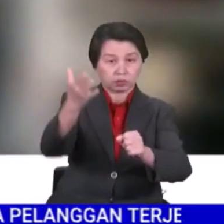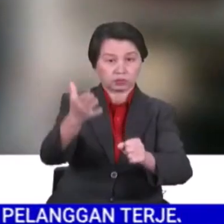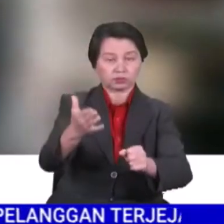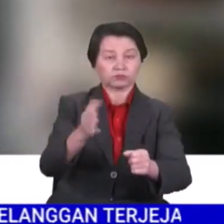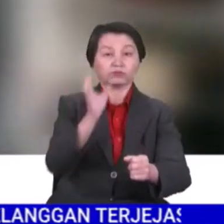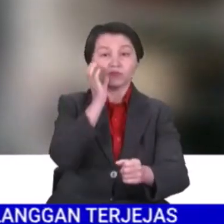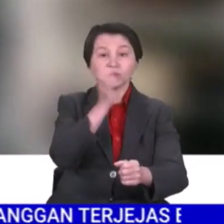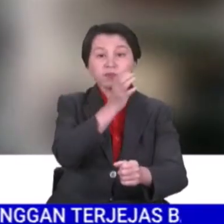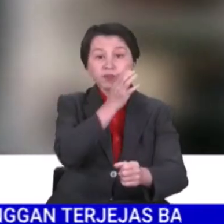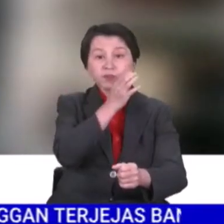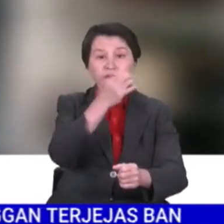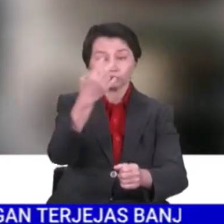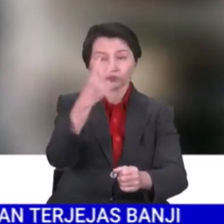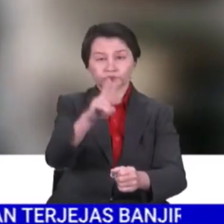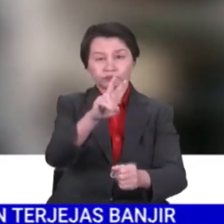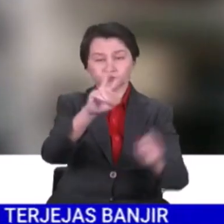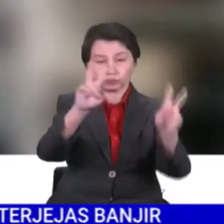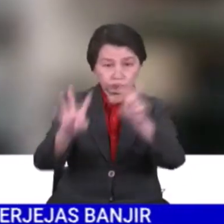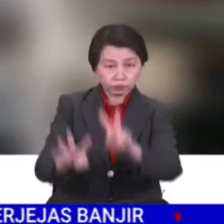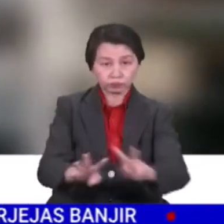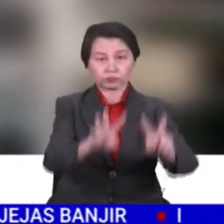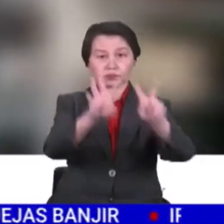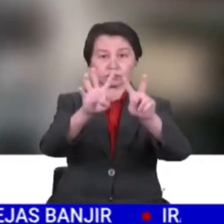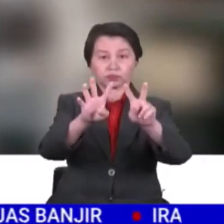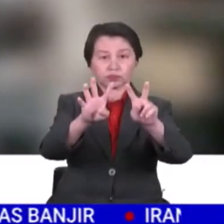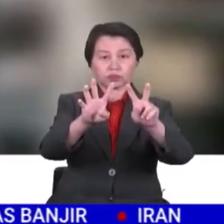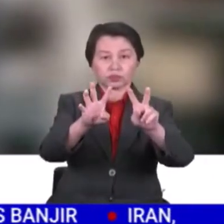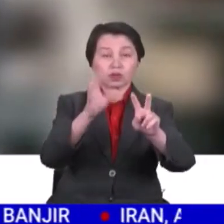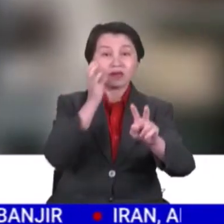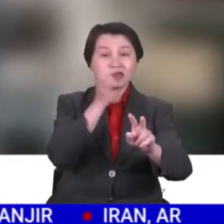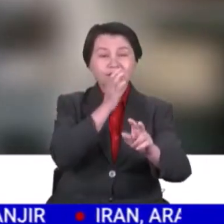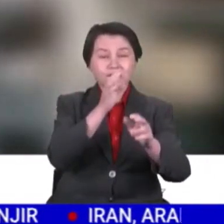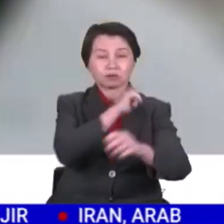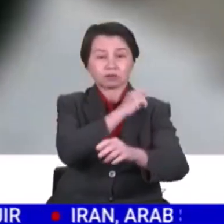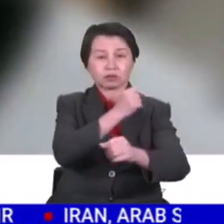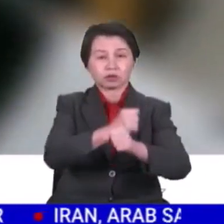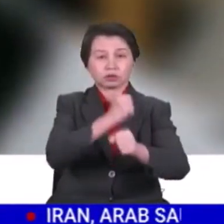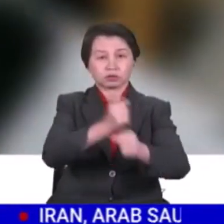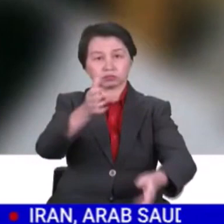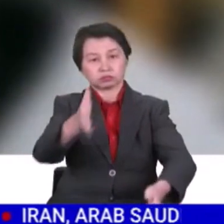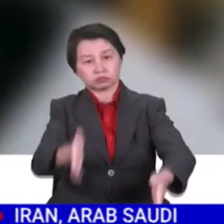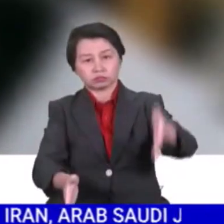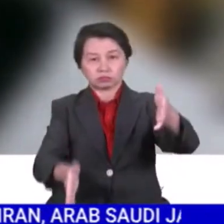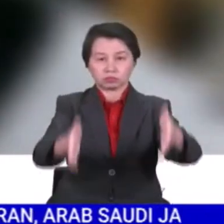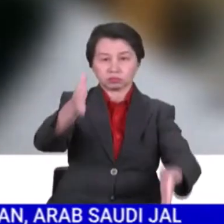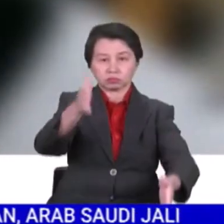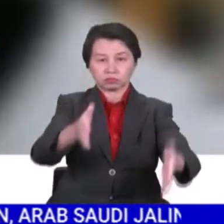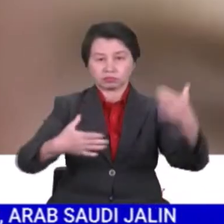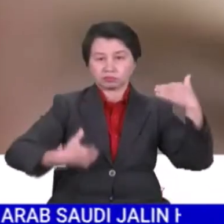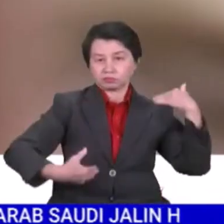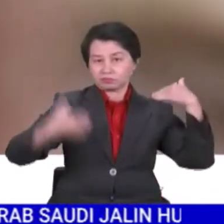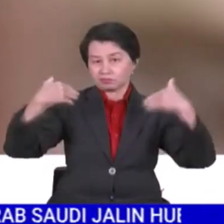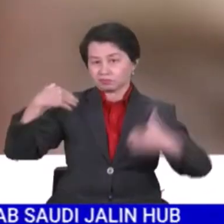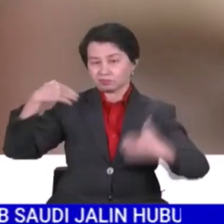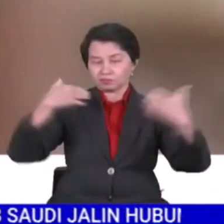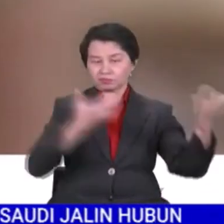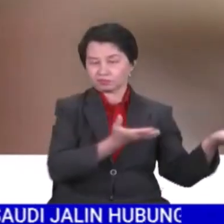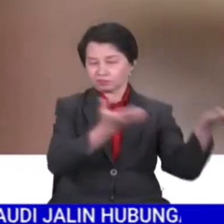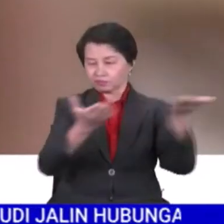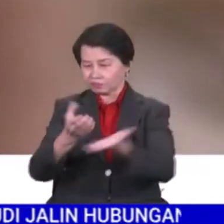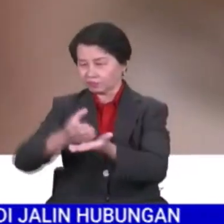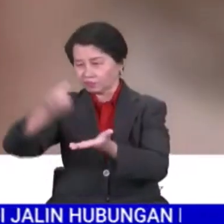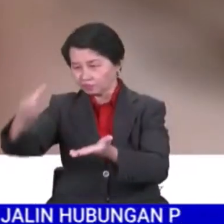kafe berkonsepkan 24 jam itu beroperasi dengan tenaga kerja robot supermodel untuk melayan